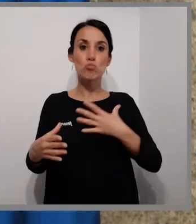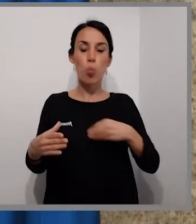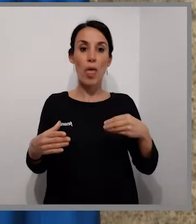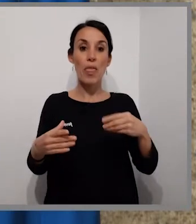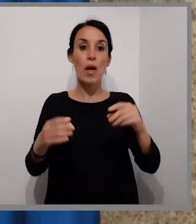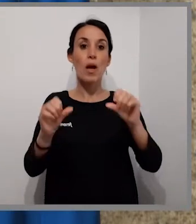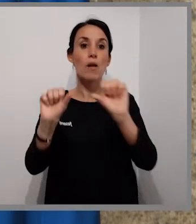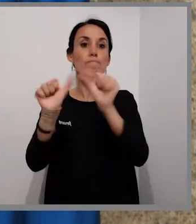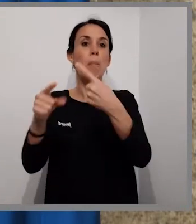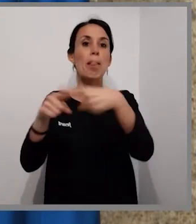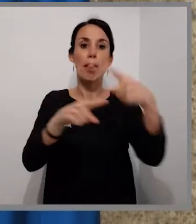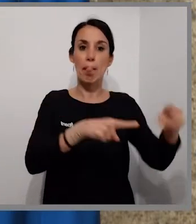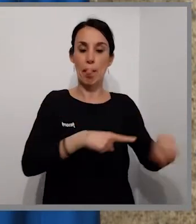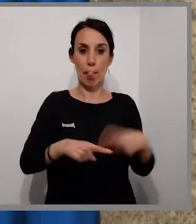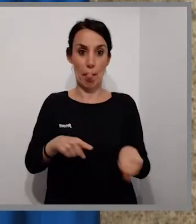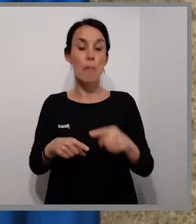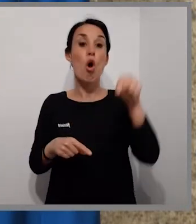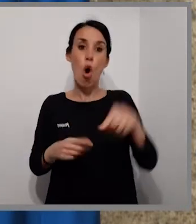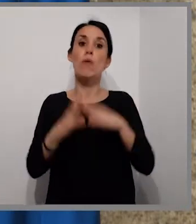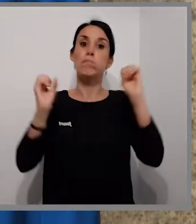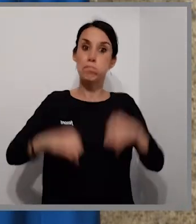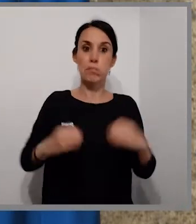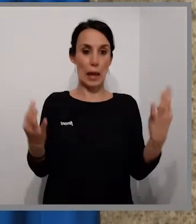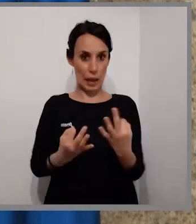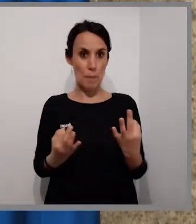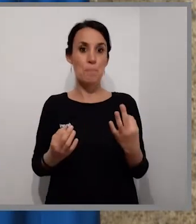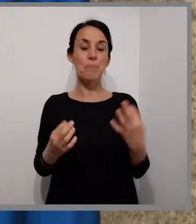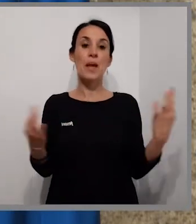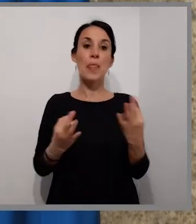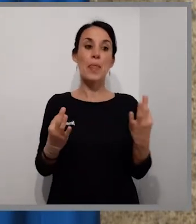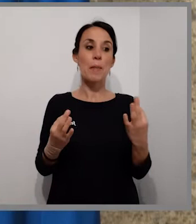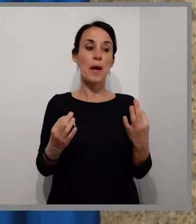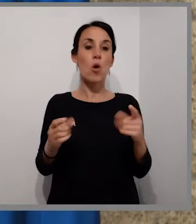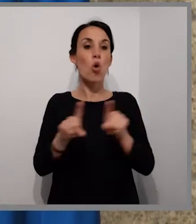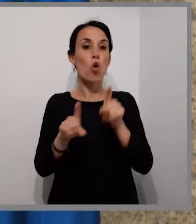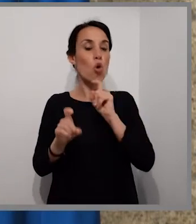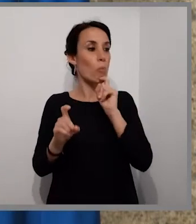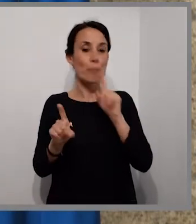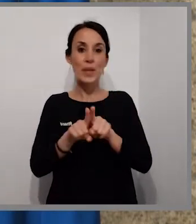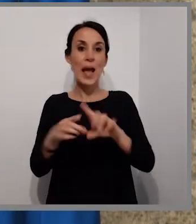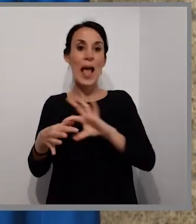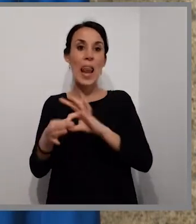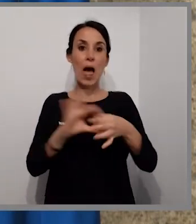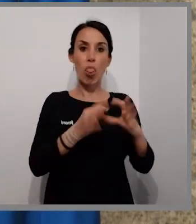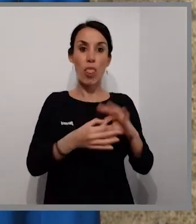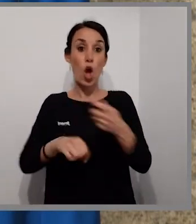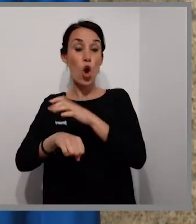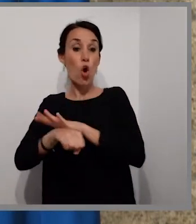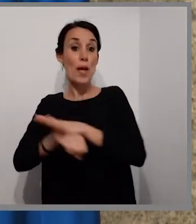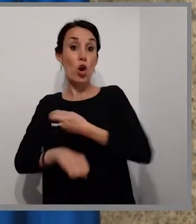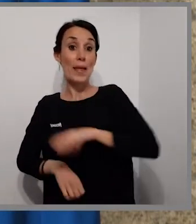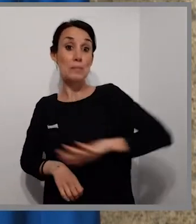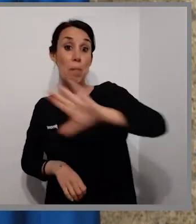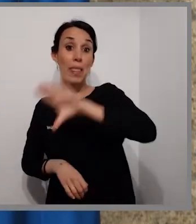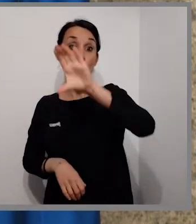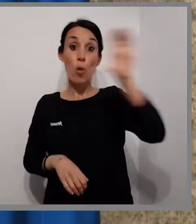pot hi haver una realitat diferent. El que sí que hem quedat avui és que hi hagi un equip d'enllaç entre el govern d'Espanya